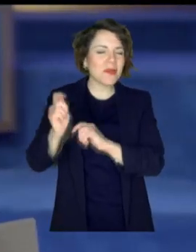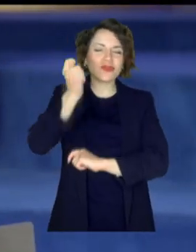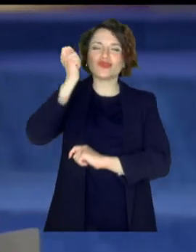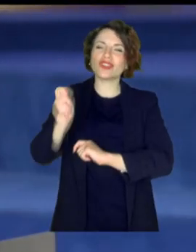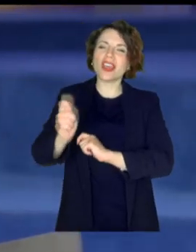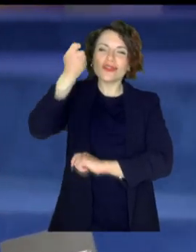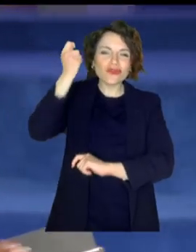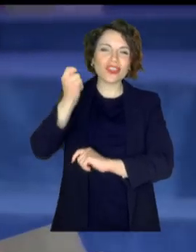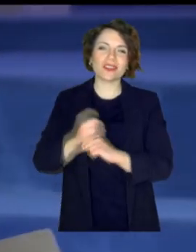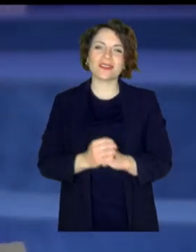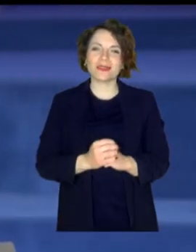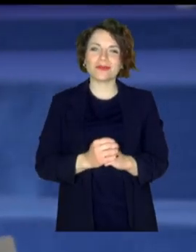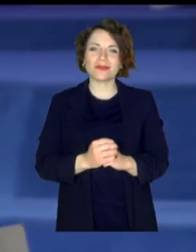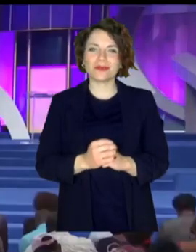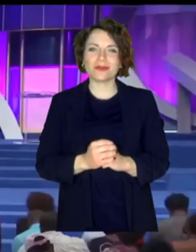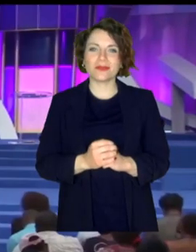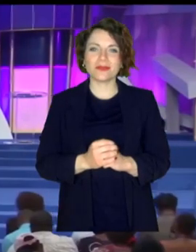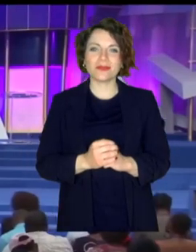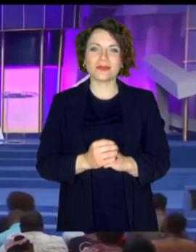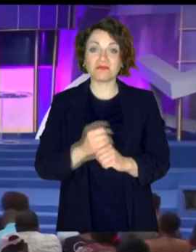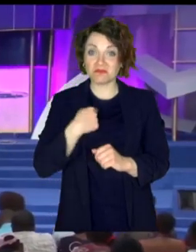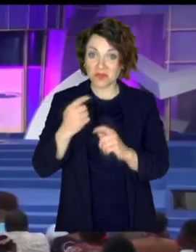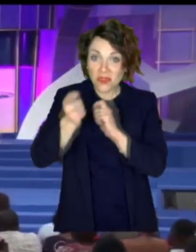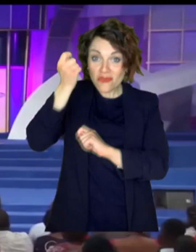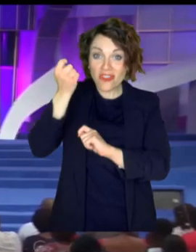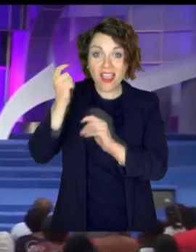Avrò sempre successo, sempre.